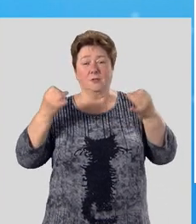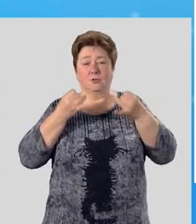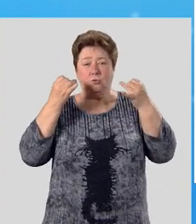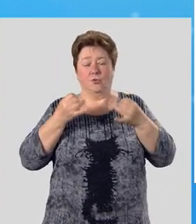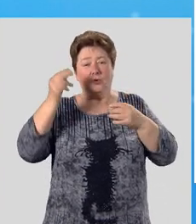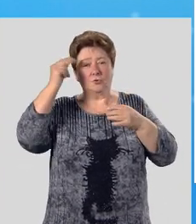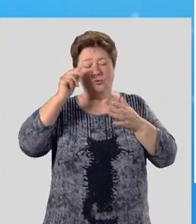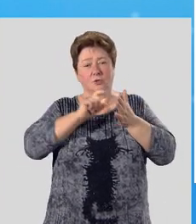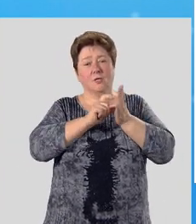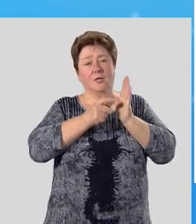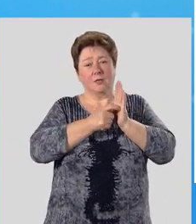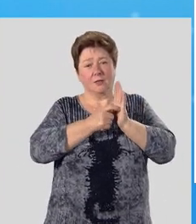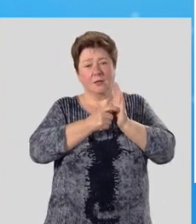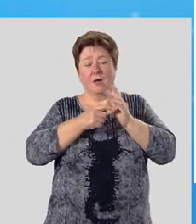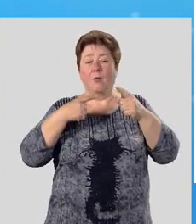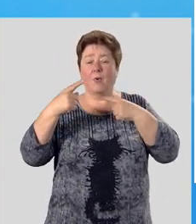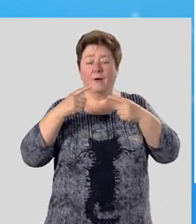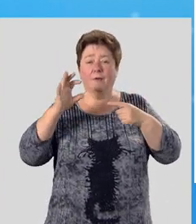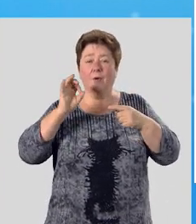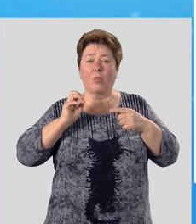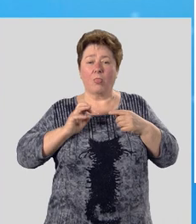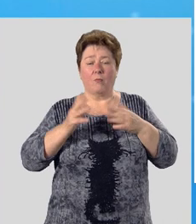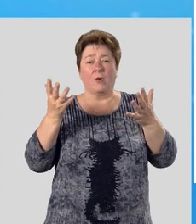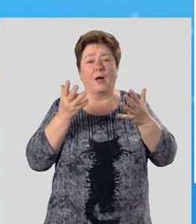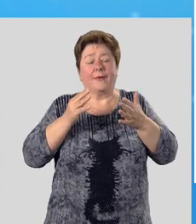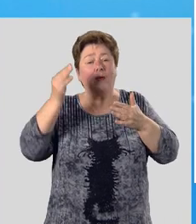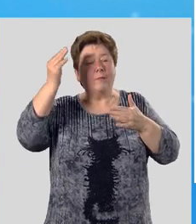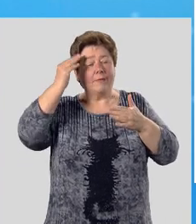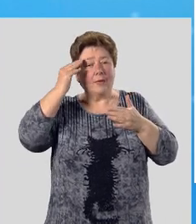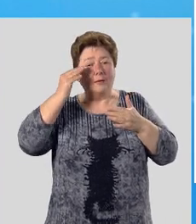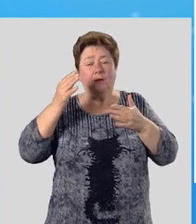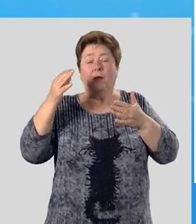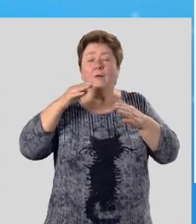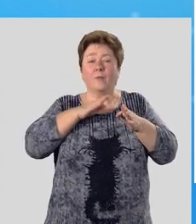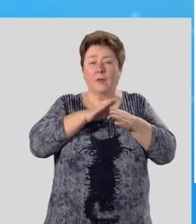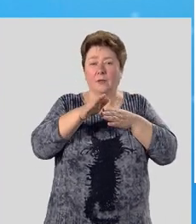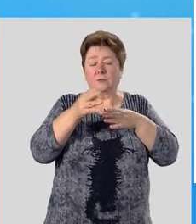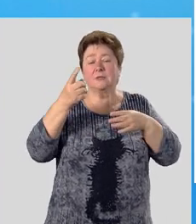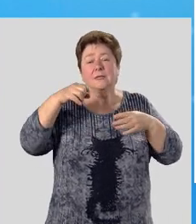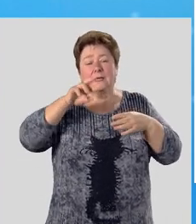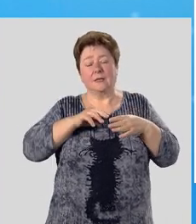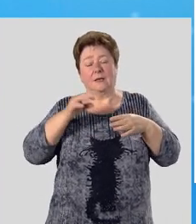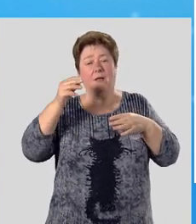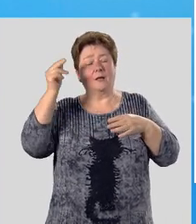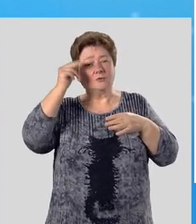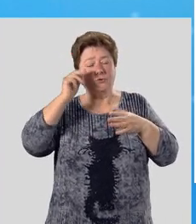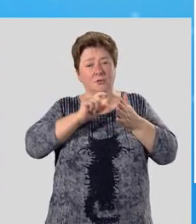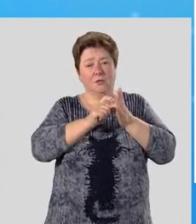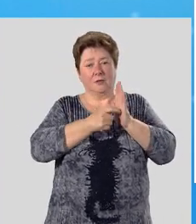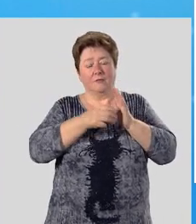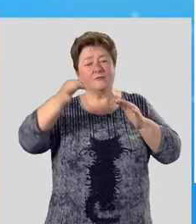историю изучения клетки, поговорим о том, какие методы применяются для изучения